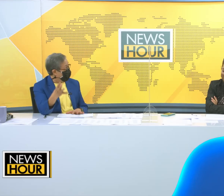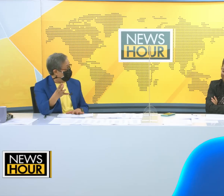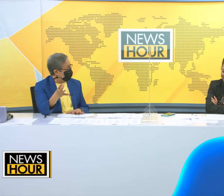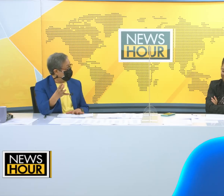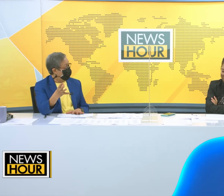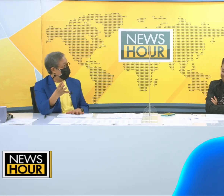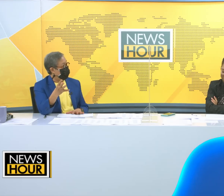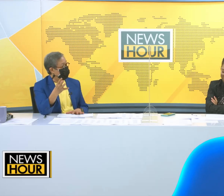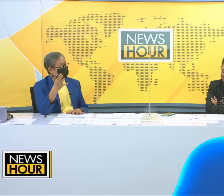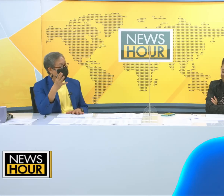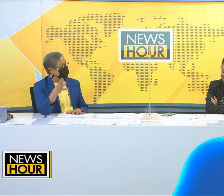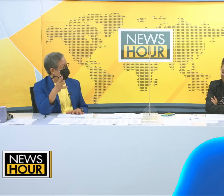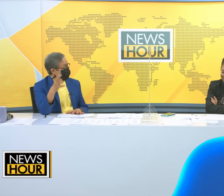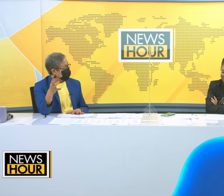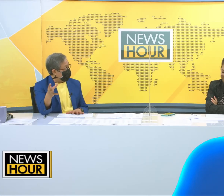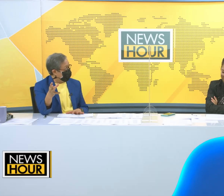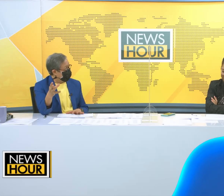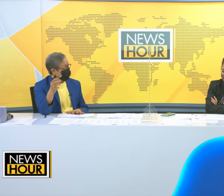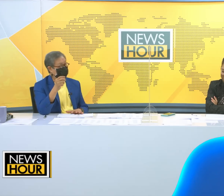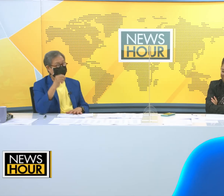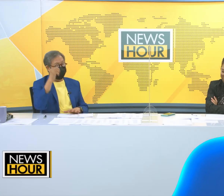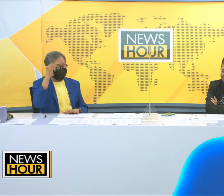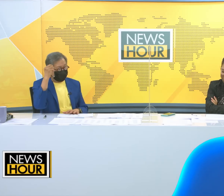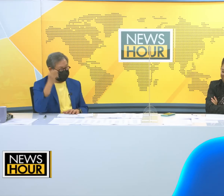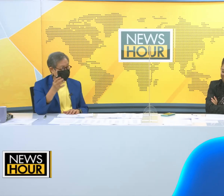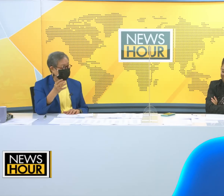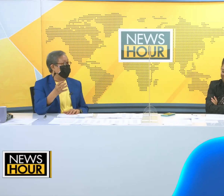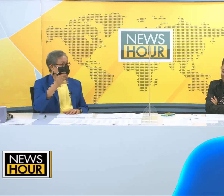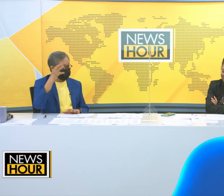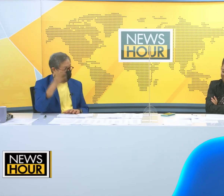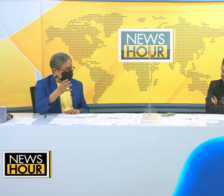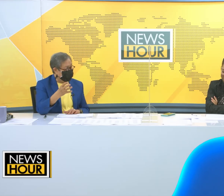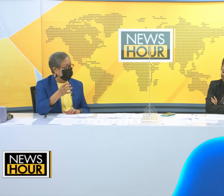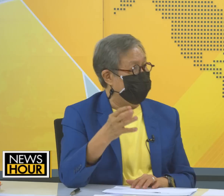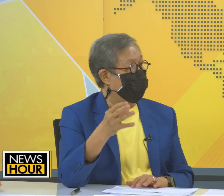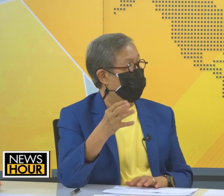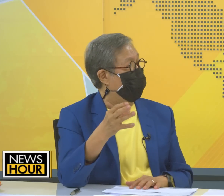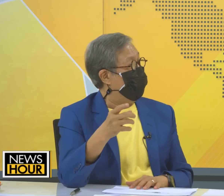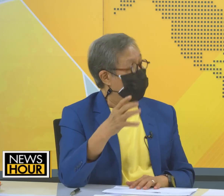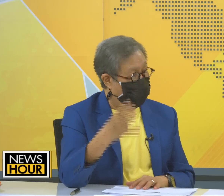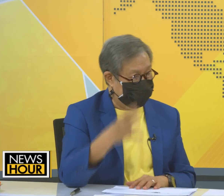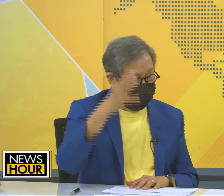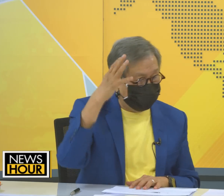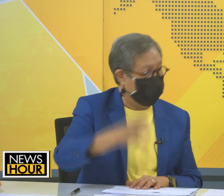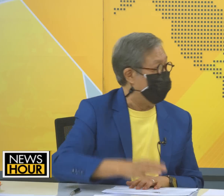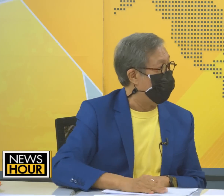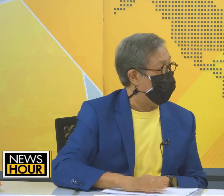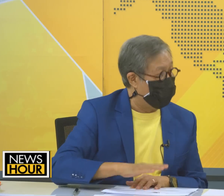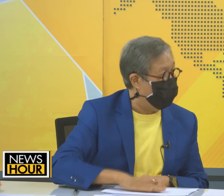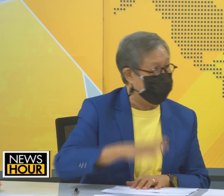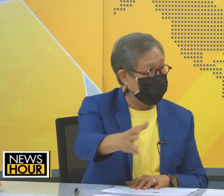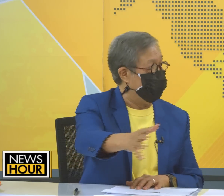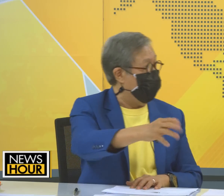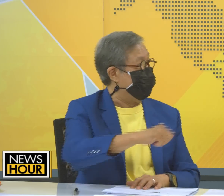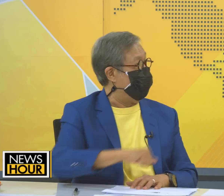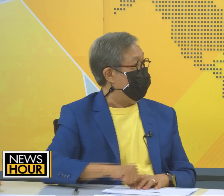ถูกต้องในระบบประชาทประตายแต่การหาเสียงจากนี้ไป คุจะเริ่มถามวา